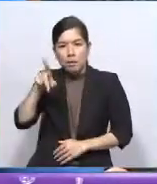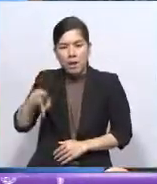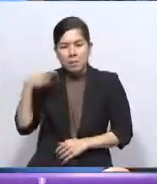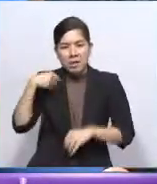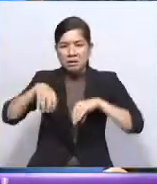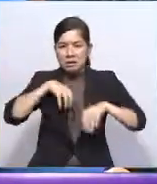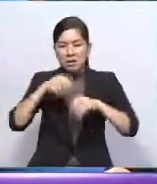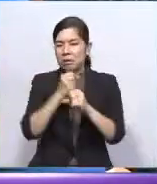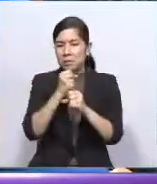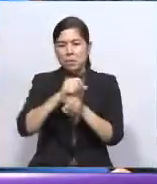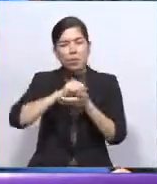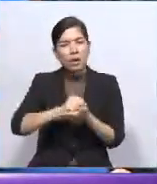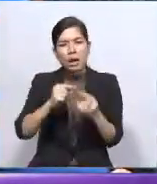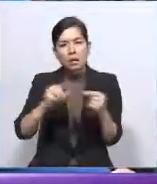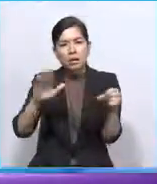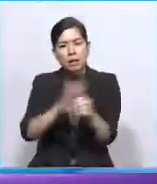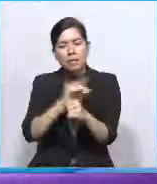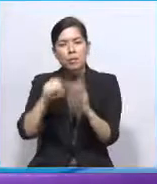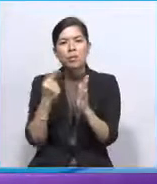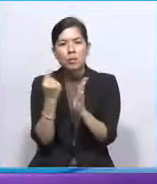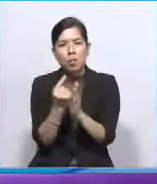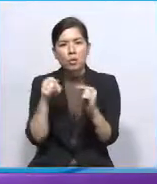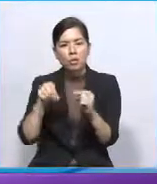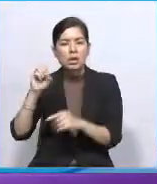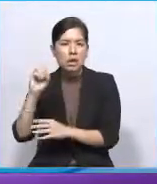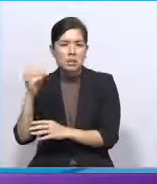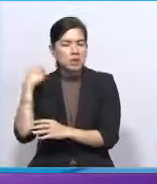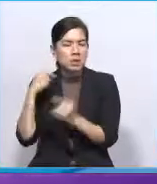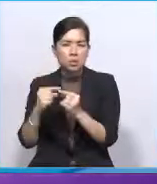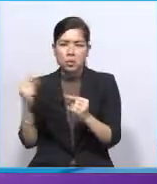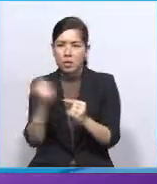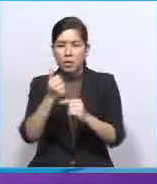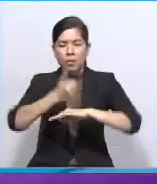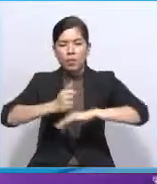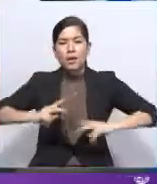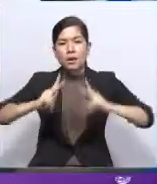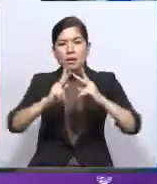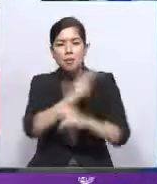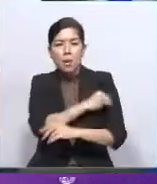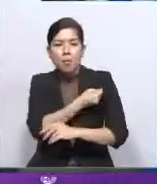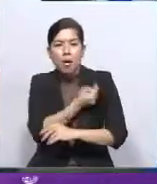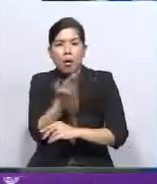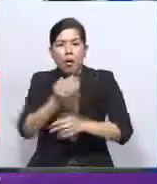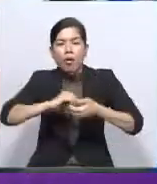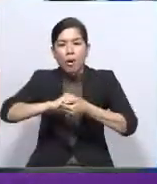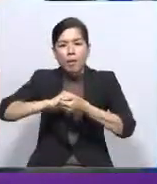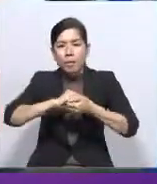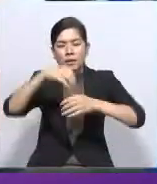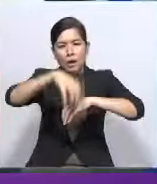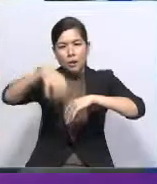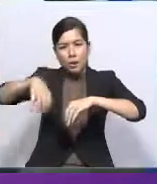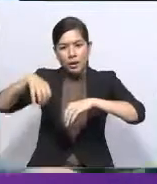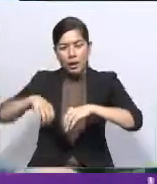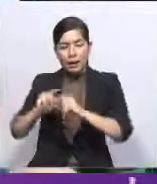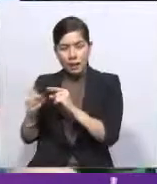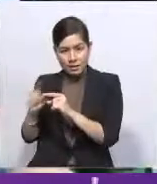ะเวลาประมาณ1ชั่วโมง50นาทีซึ่งรัฐมนตรีว่าการกระทรวงสาธารณสุขนะครับก็ขอความร่วมมือครับจากหน่วยงานที่เกี่ยวข้องรวมทั้งนาย